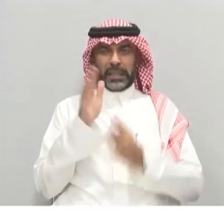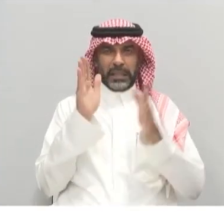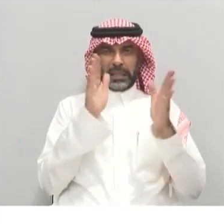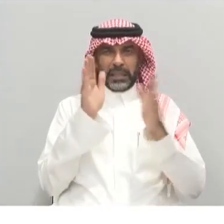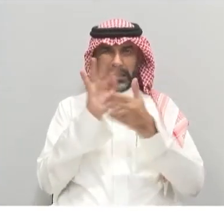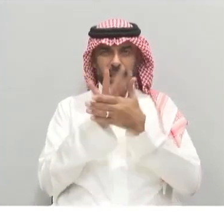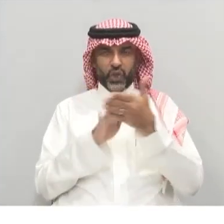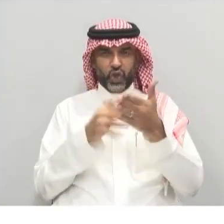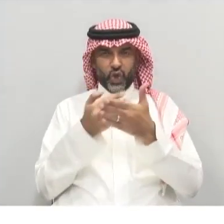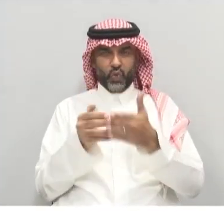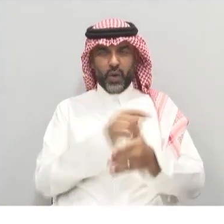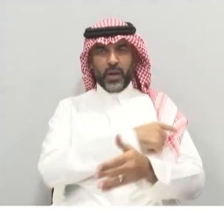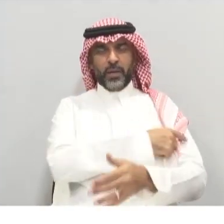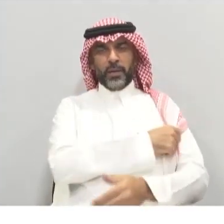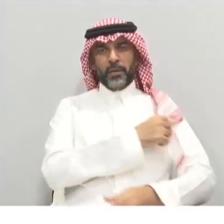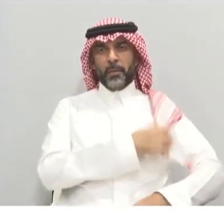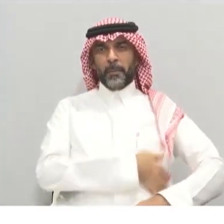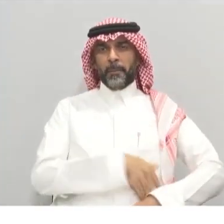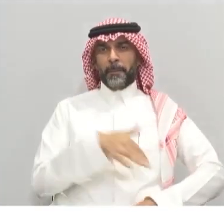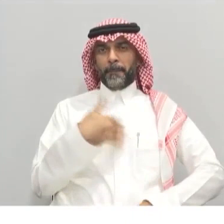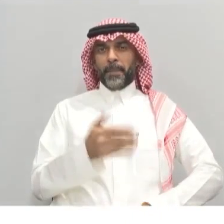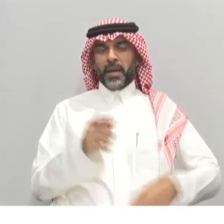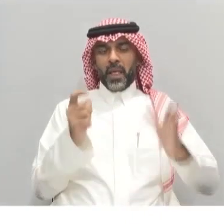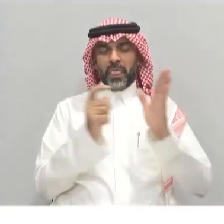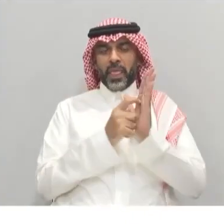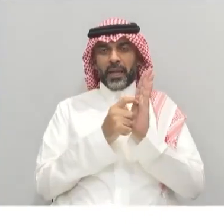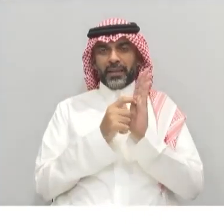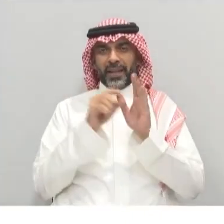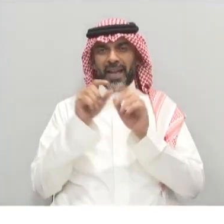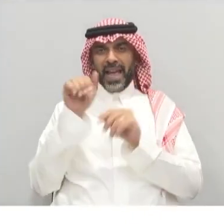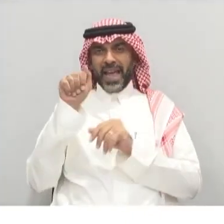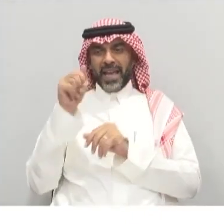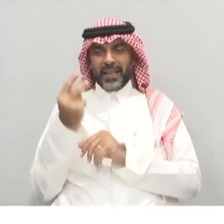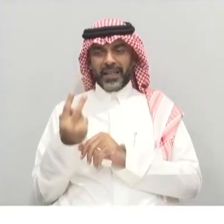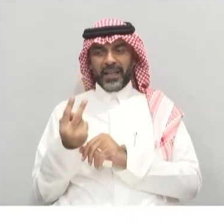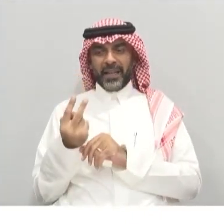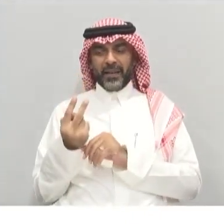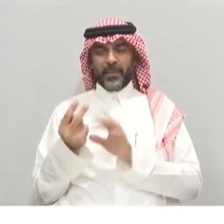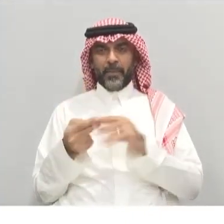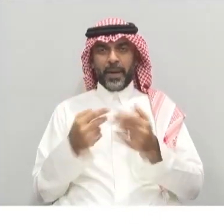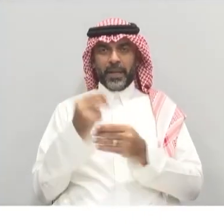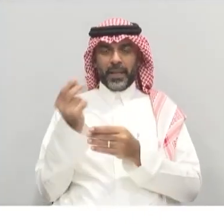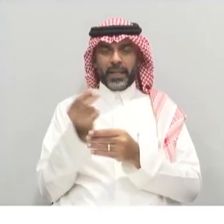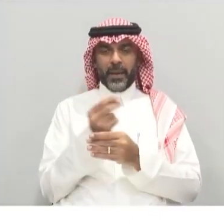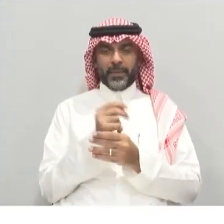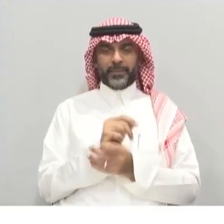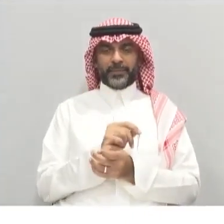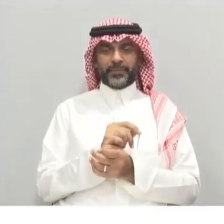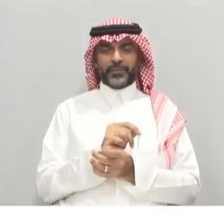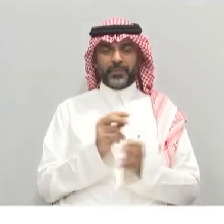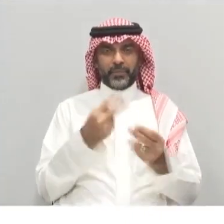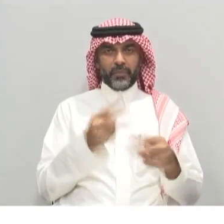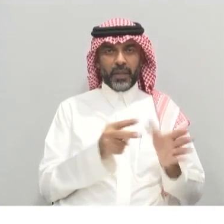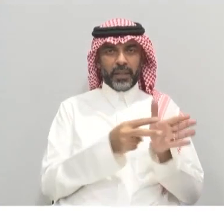نقوم بالضغط على الخليه المدمجه اي اثنين ثم نقوم بكتابه او بالبدء بعلامه